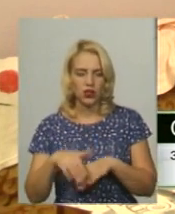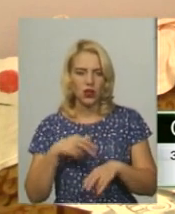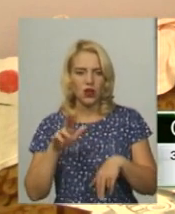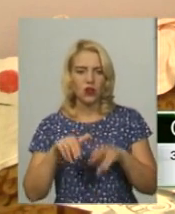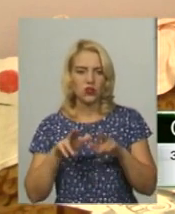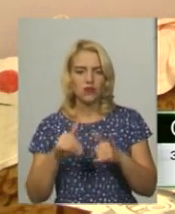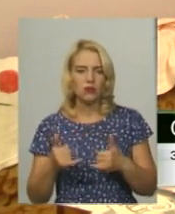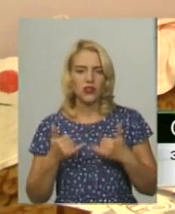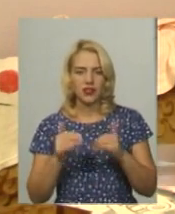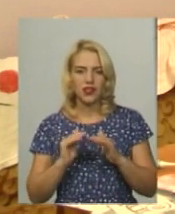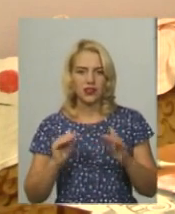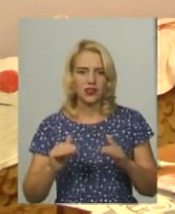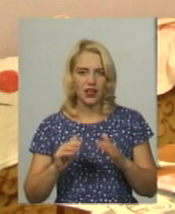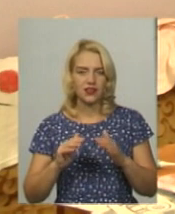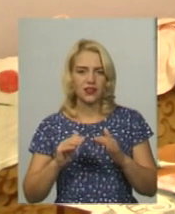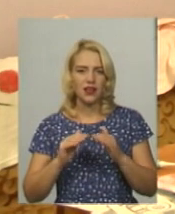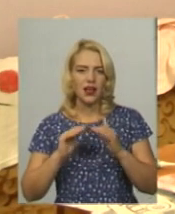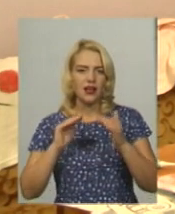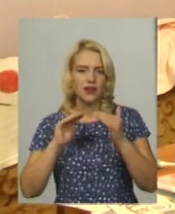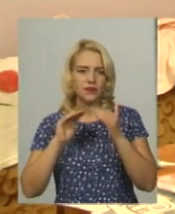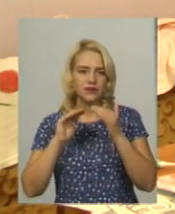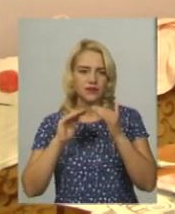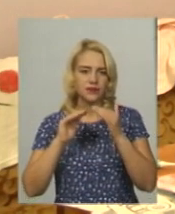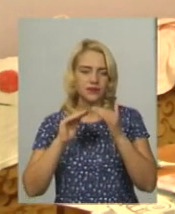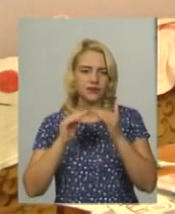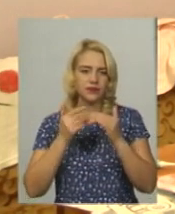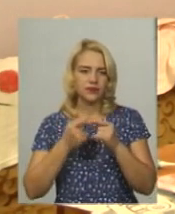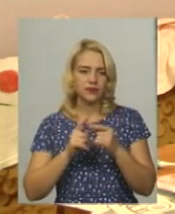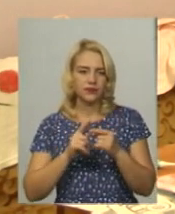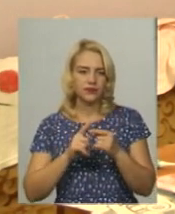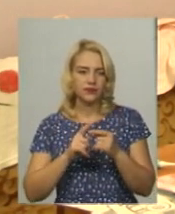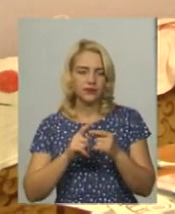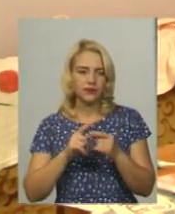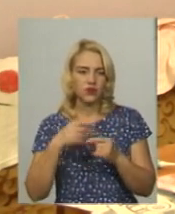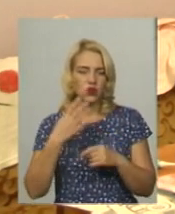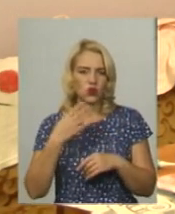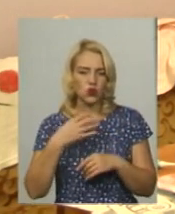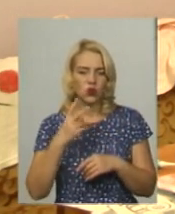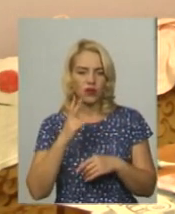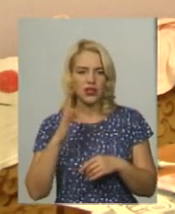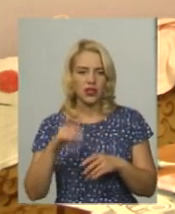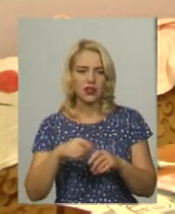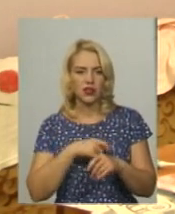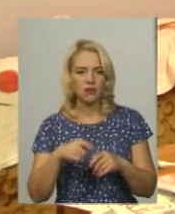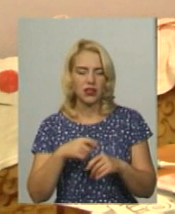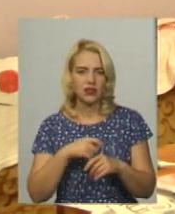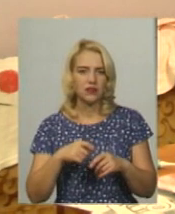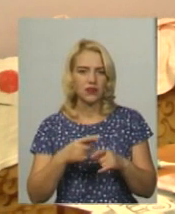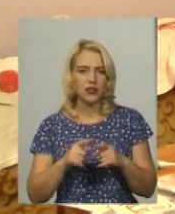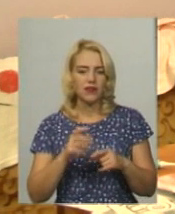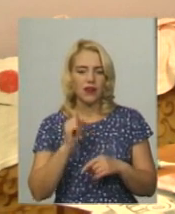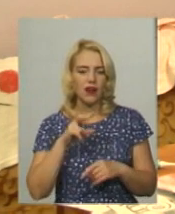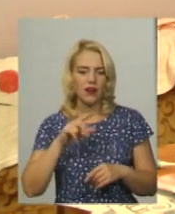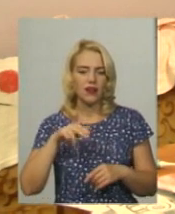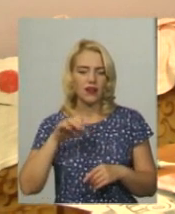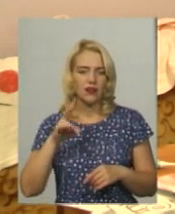дітей альтанку. Це, якщо я не помиляюсь, 40 квадратних метрів, або